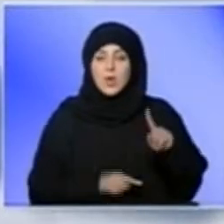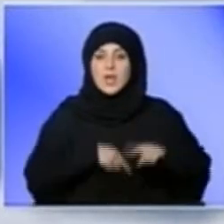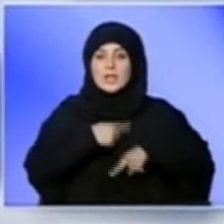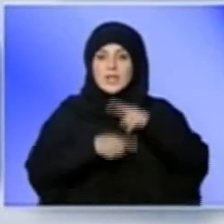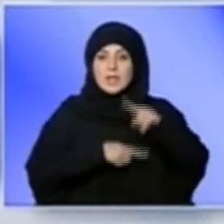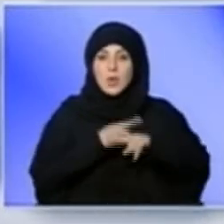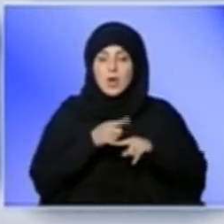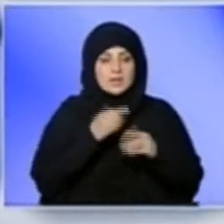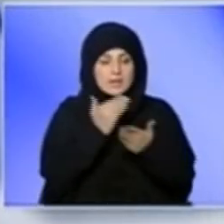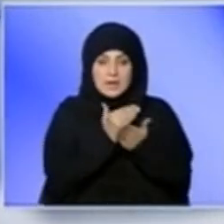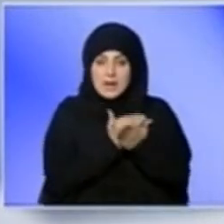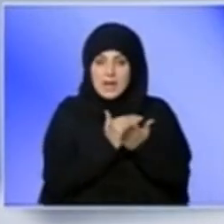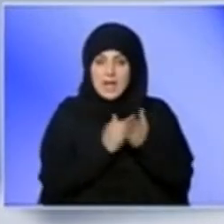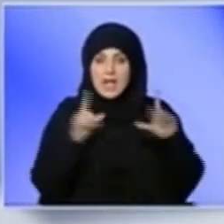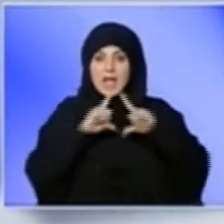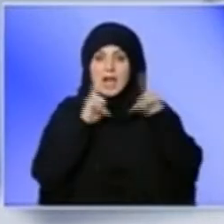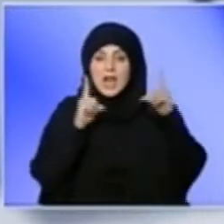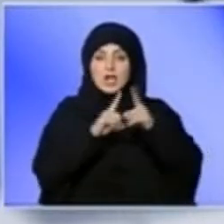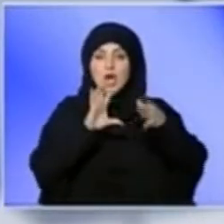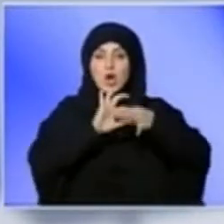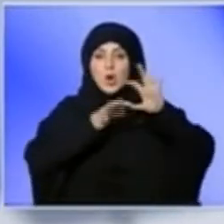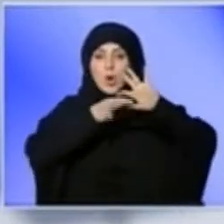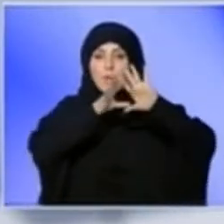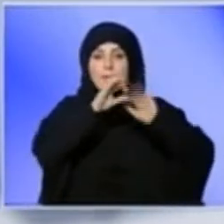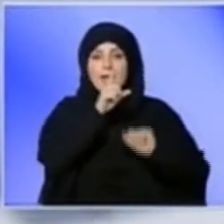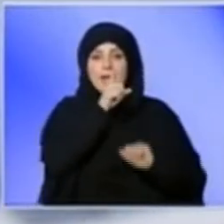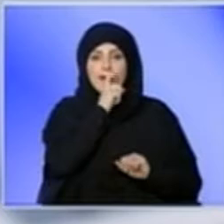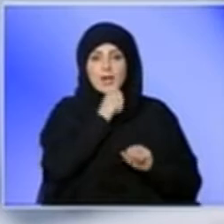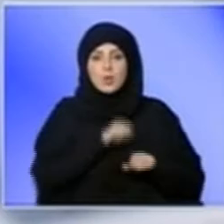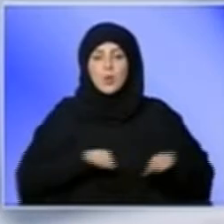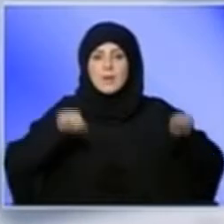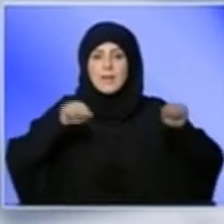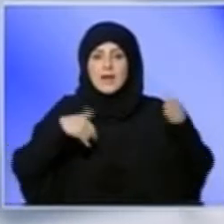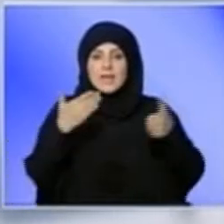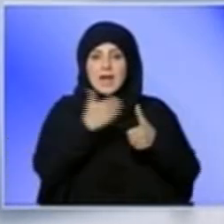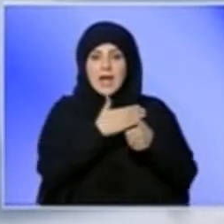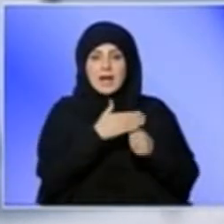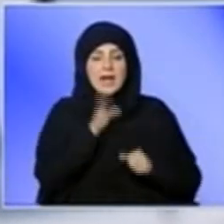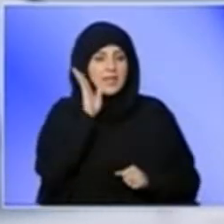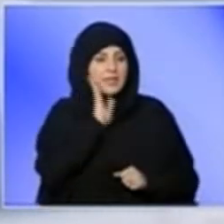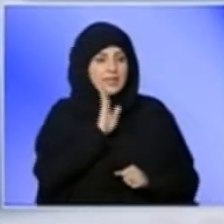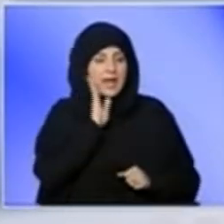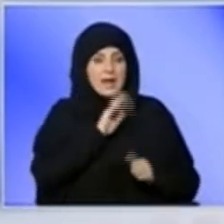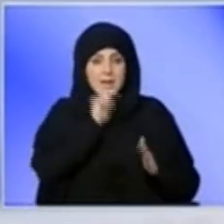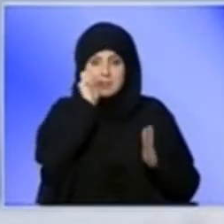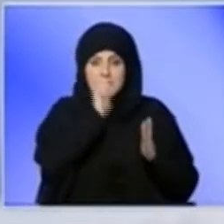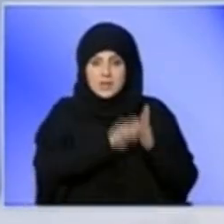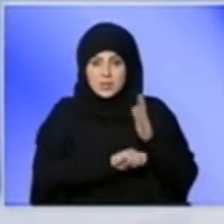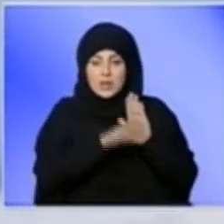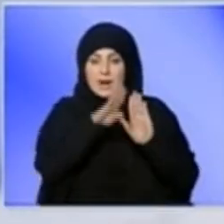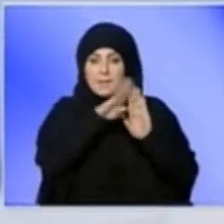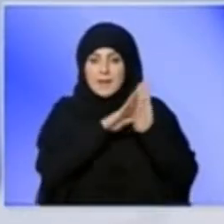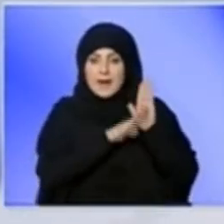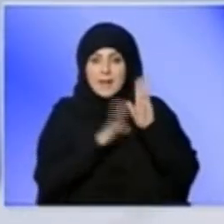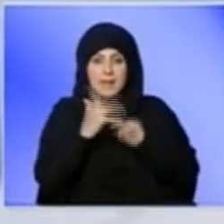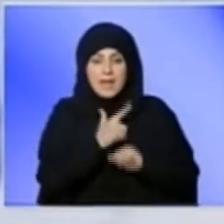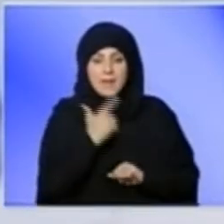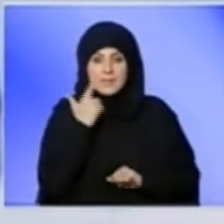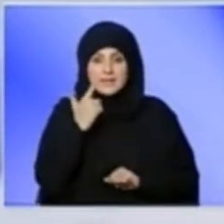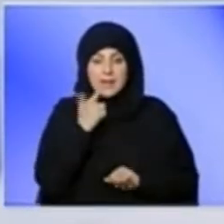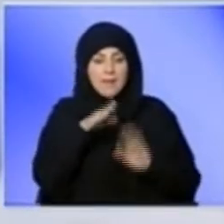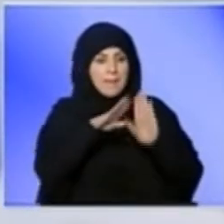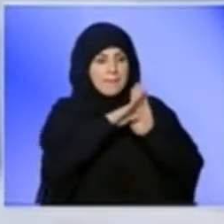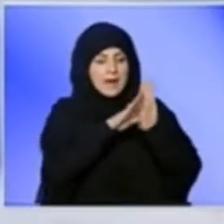تتواصل الاستعدادات في اللجنة الأولمبية القطرية والمجلس الأعلى للتعليم لتدشين النسخة السابعة من البرنامج الأولمبي